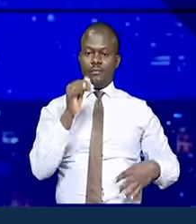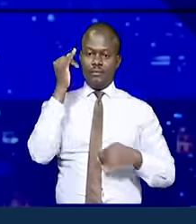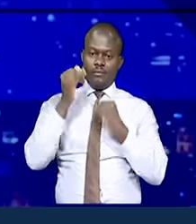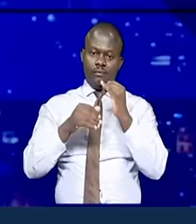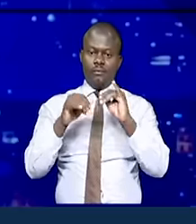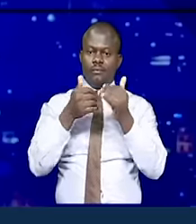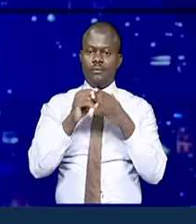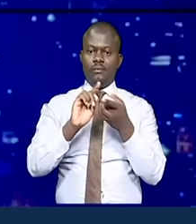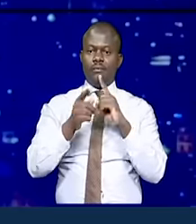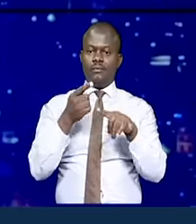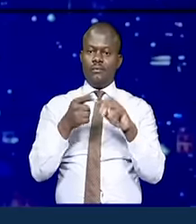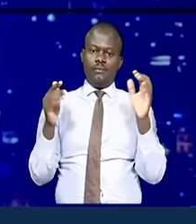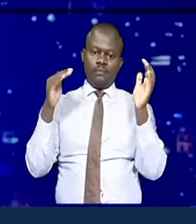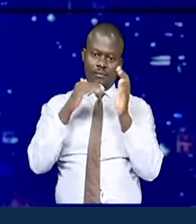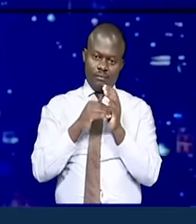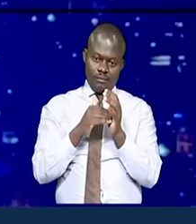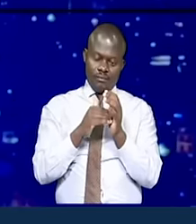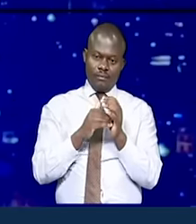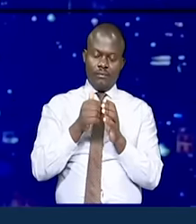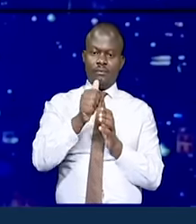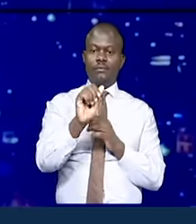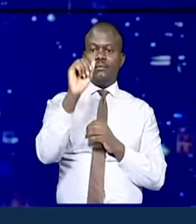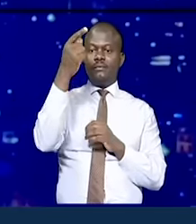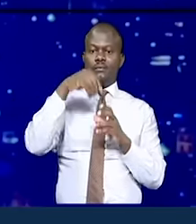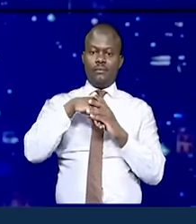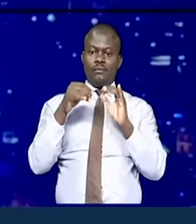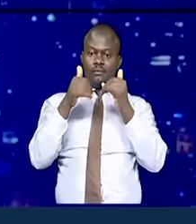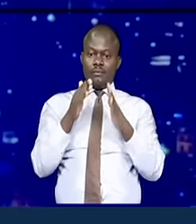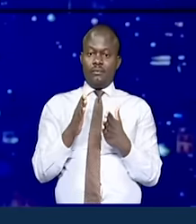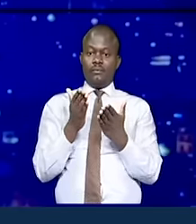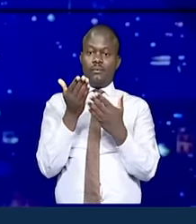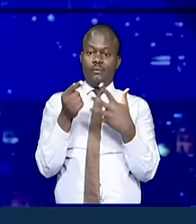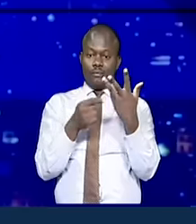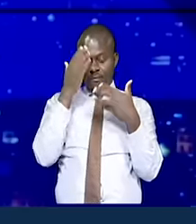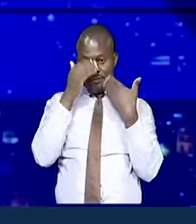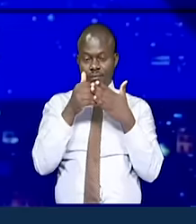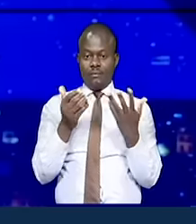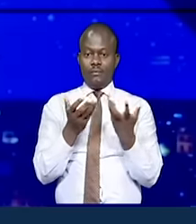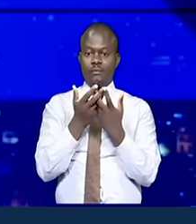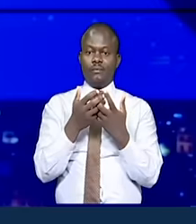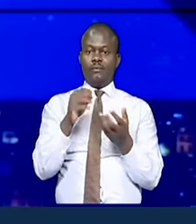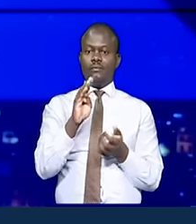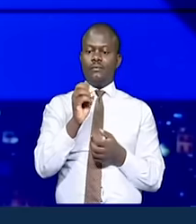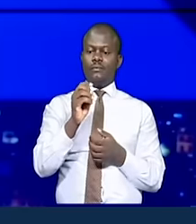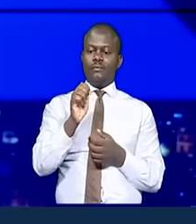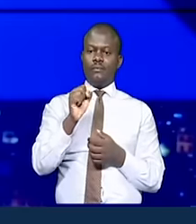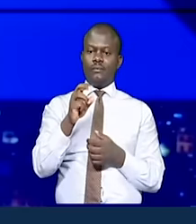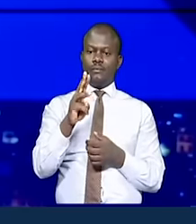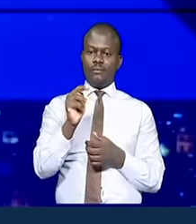ya gicuti ndetse ari na ya mbere mu mikino bahakiniraga kuko yanganyije na Botswana